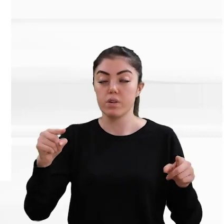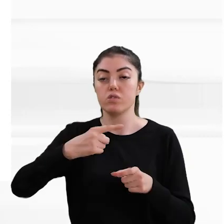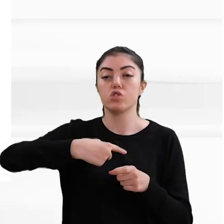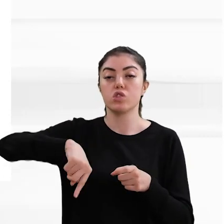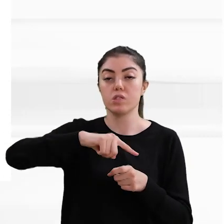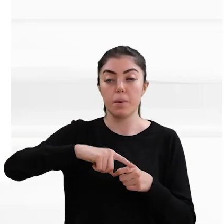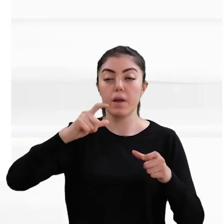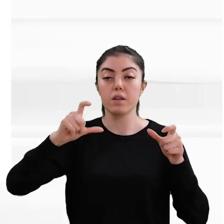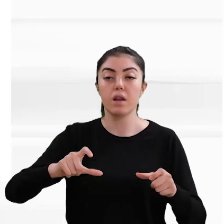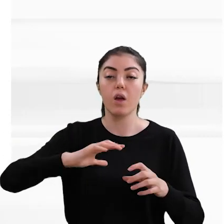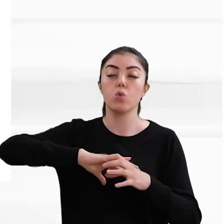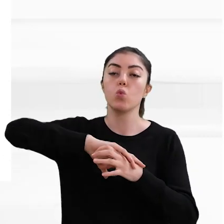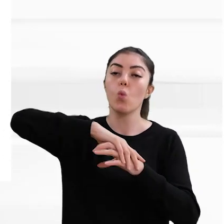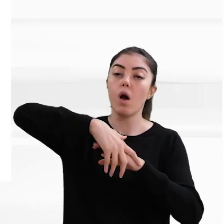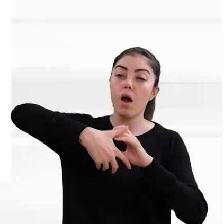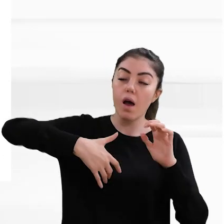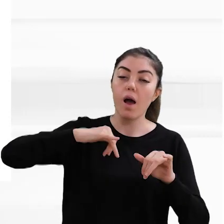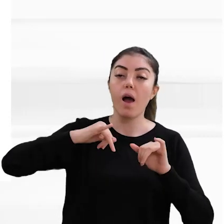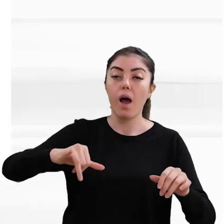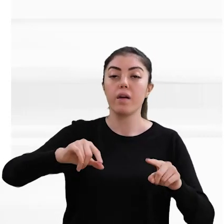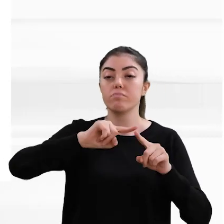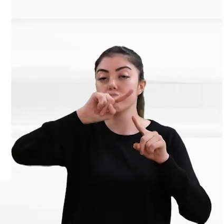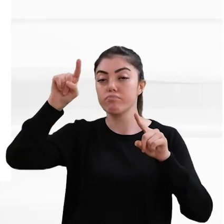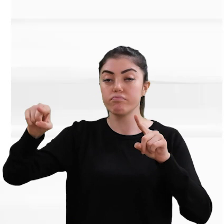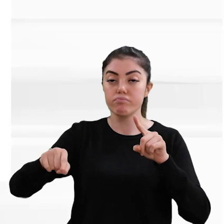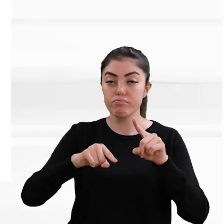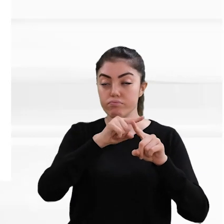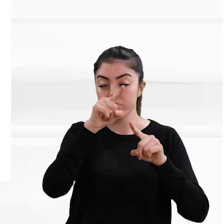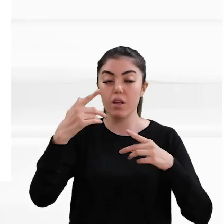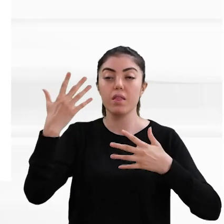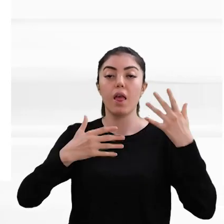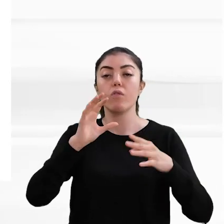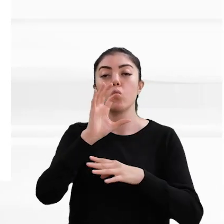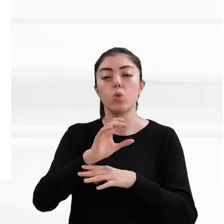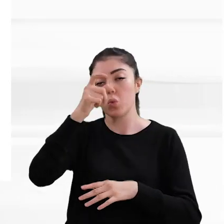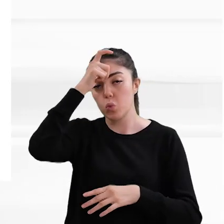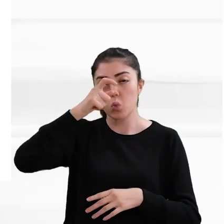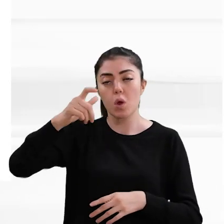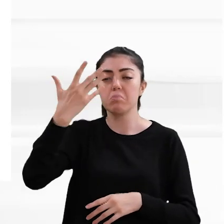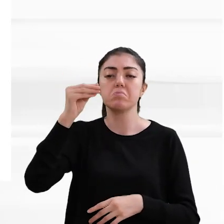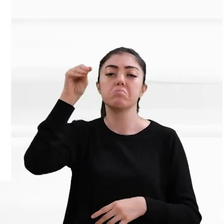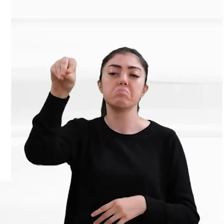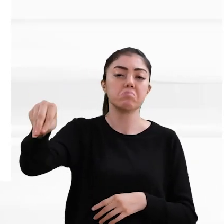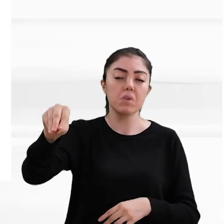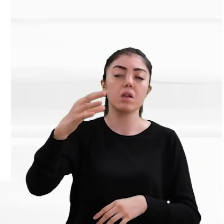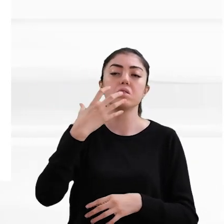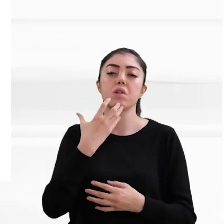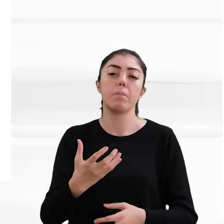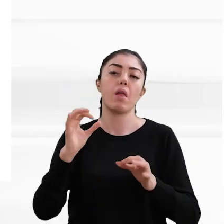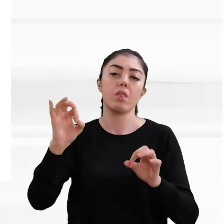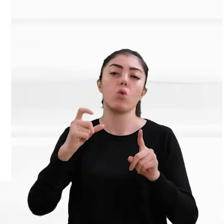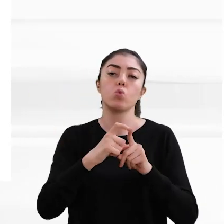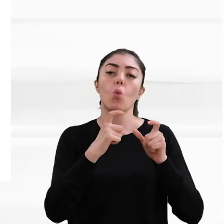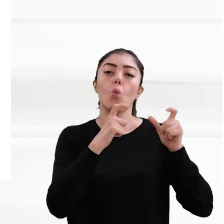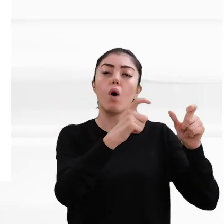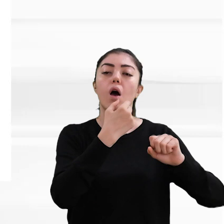Ekvator düzlemindeki bir çembersel yörüngede yerkürenin dönme hareketiyle aynı yönde dolanan bir televizyon uydusu Türkiye'de herhangi bir yerde